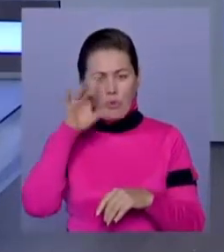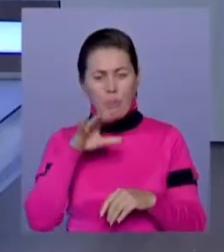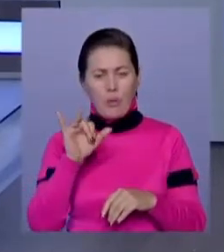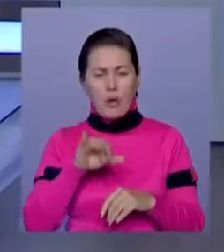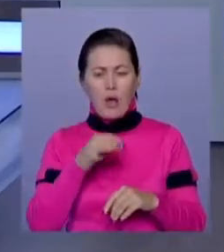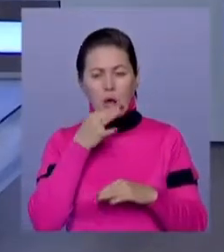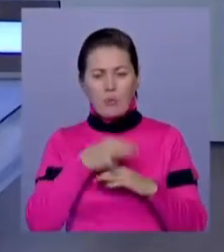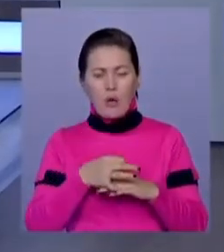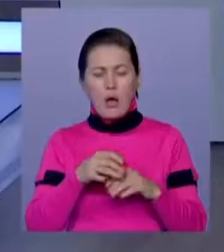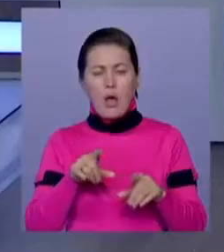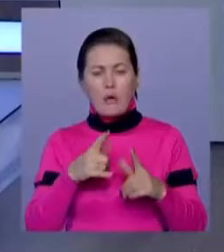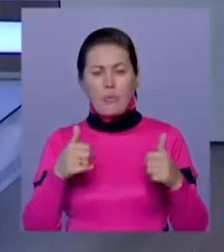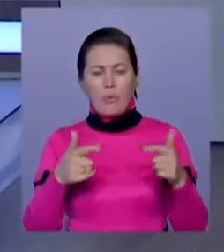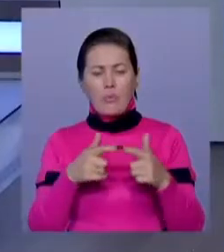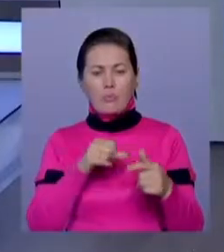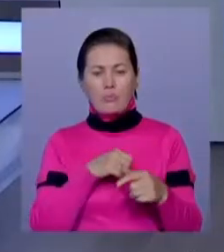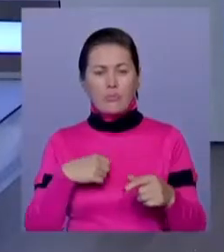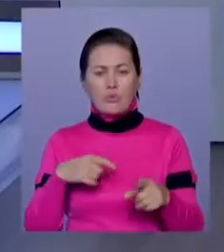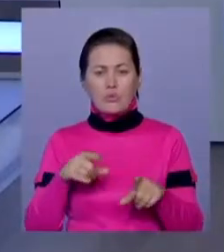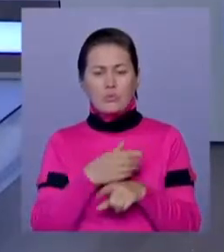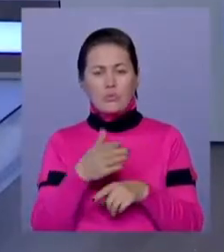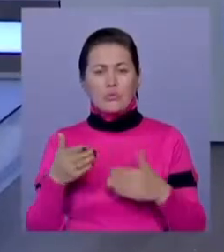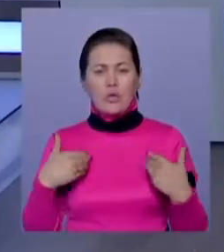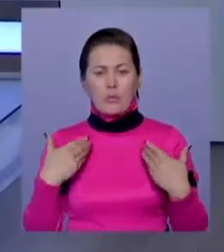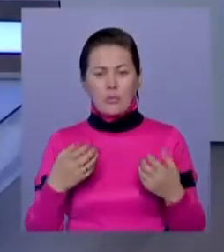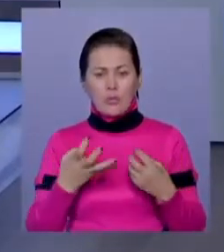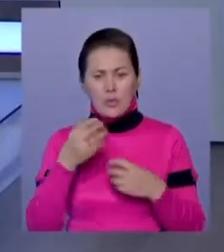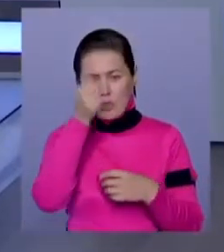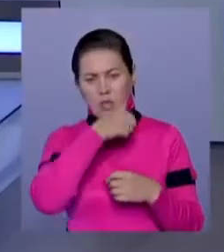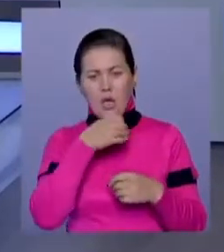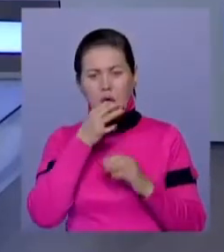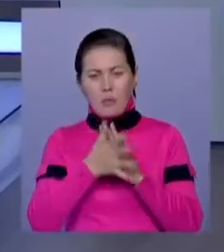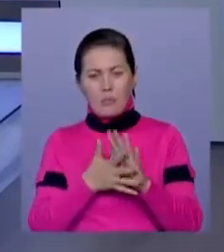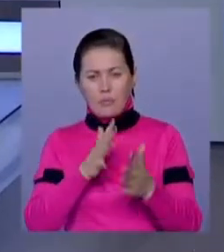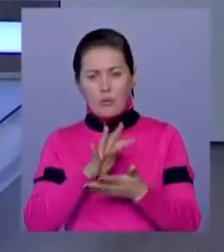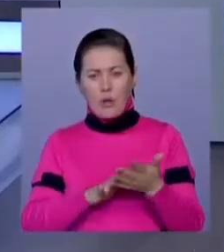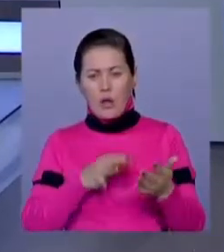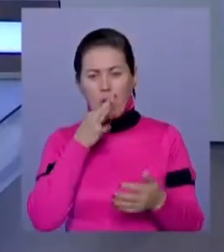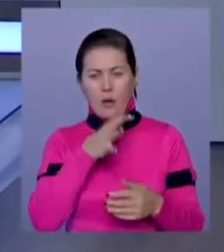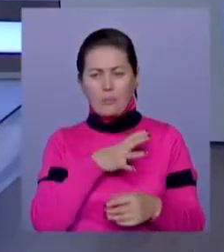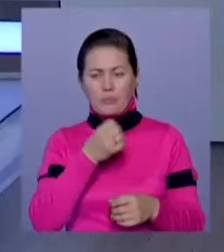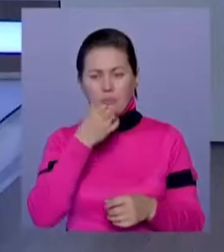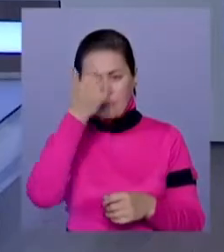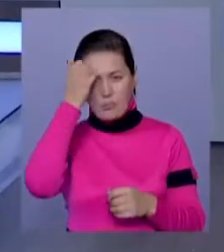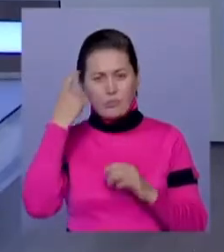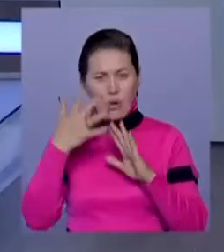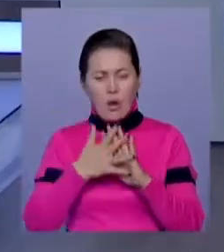Дегенмен жауапты ведомствоның өзі бұл ұсынысты бірнеше жылдан бері айтып келеміз деп отыр. Жақсы, рахмет,